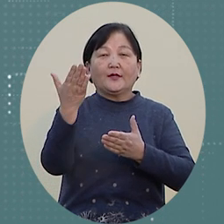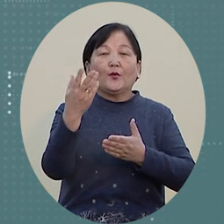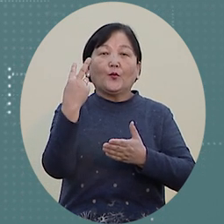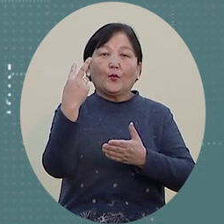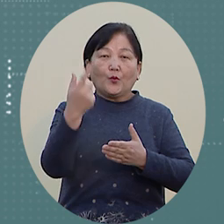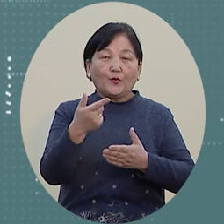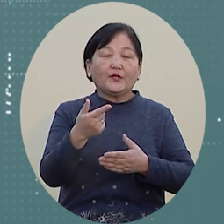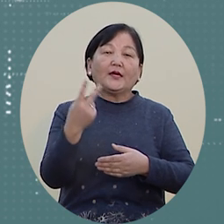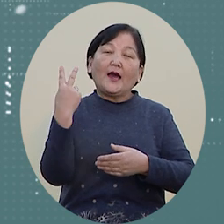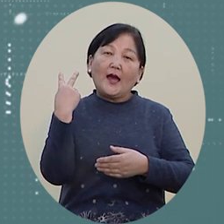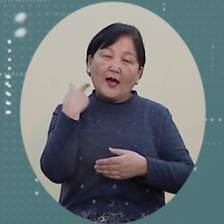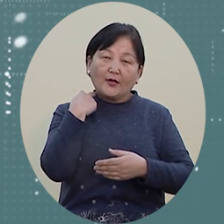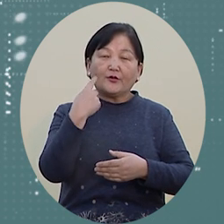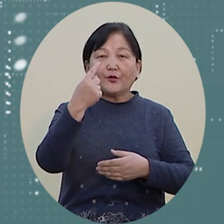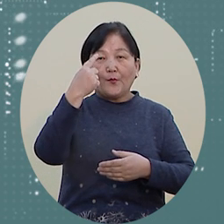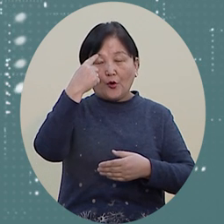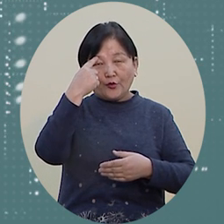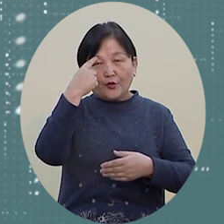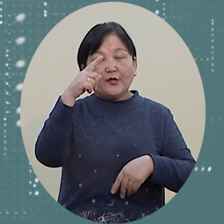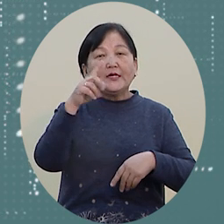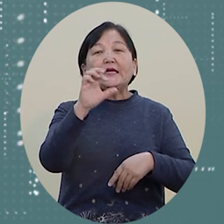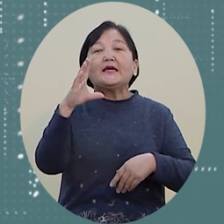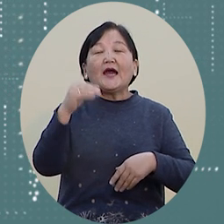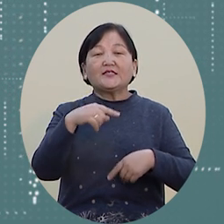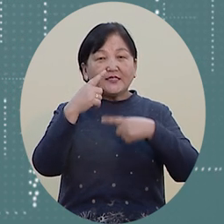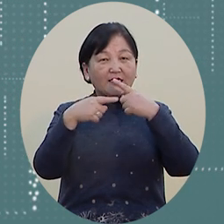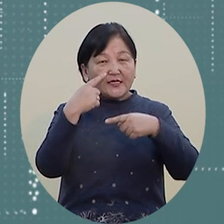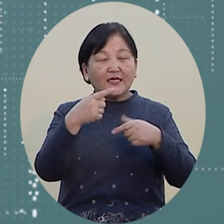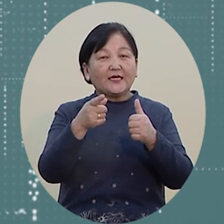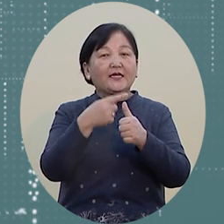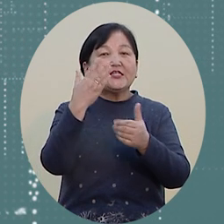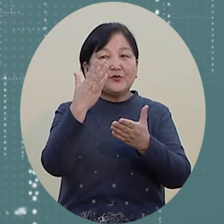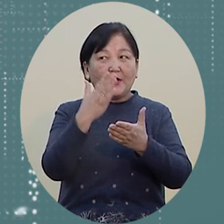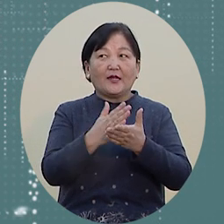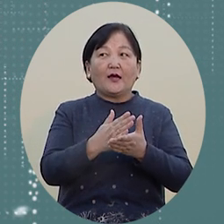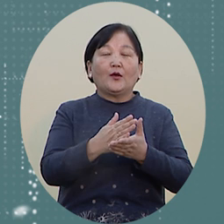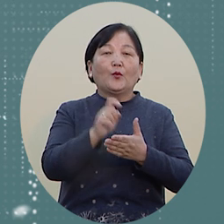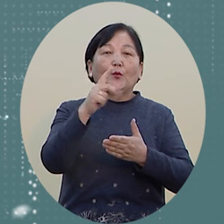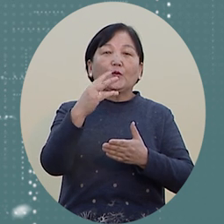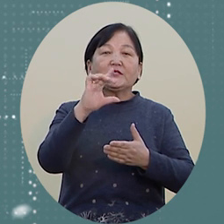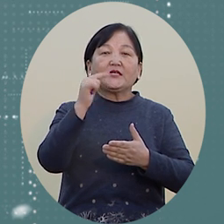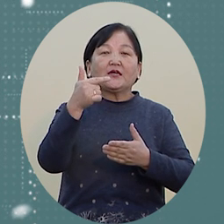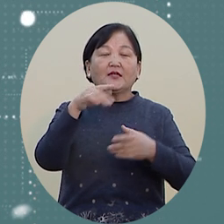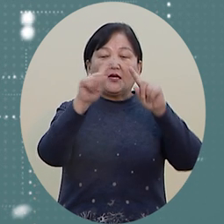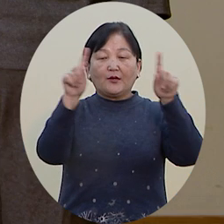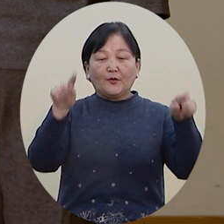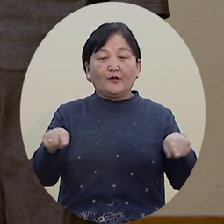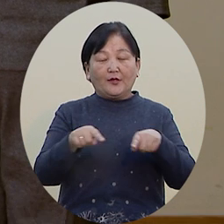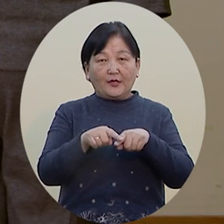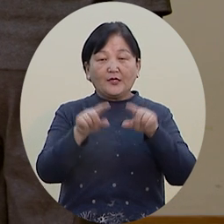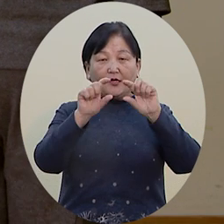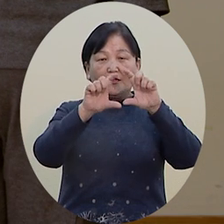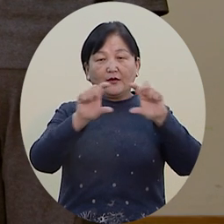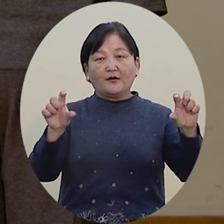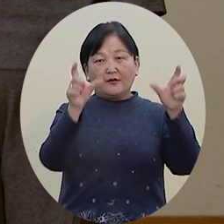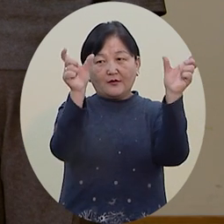за мөрийг rose за багныг column за нүдийг cell гэж ингэж нэрлэдэг юм байна. За